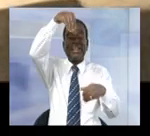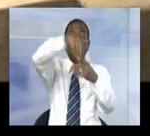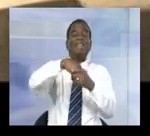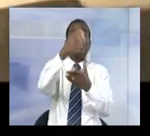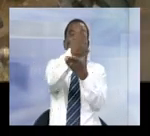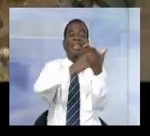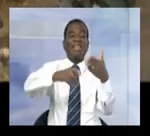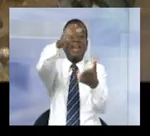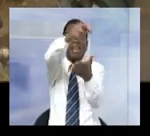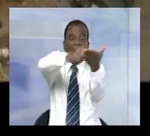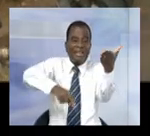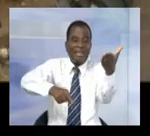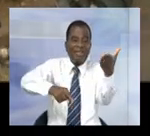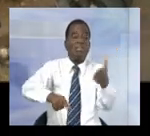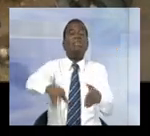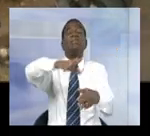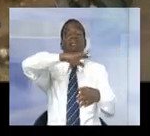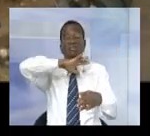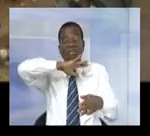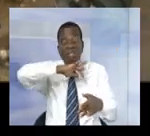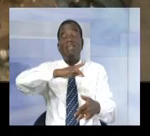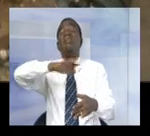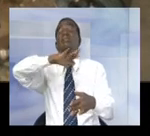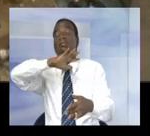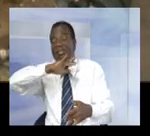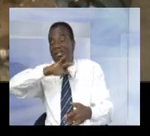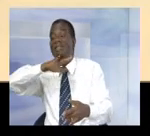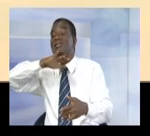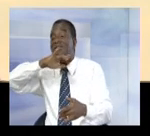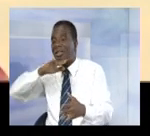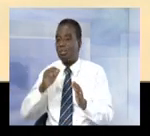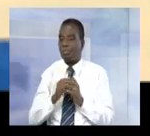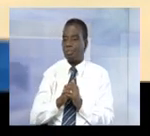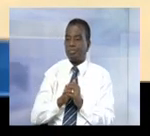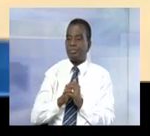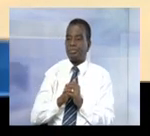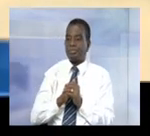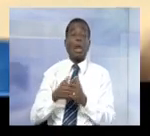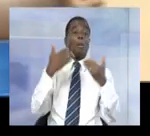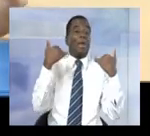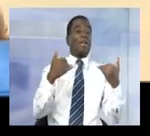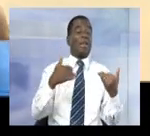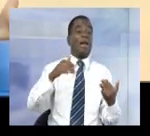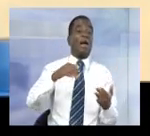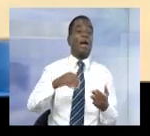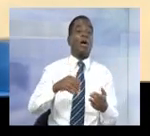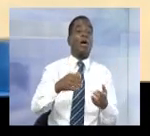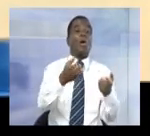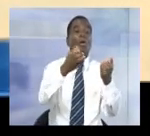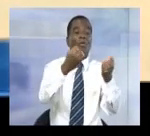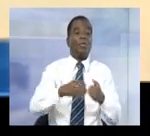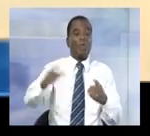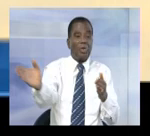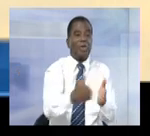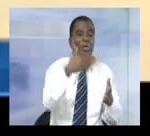image touristique, à son économie et à la santé de sa population. C'est une bonne chose de nettoyer des rues qui sont